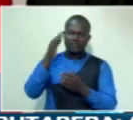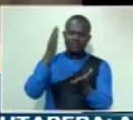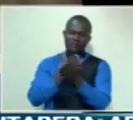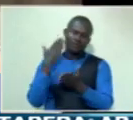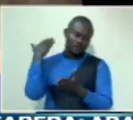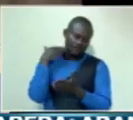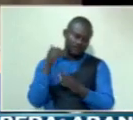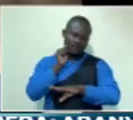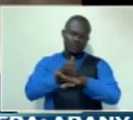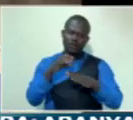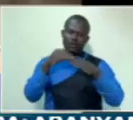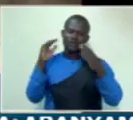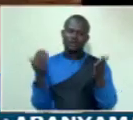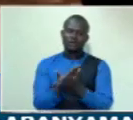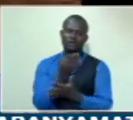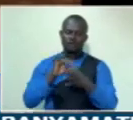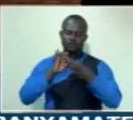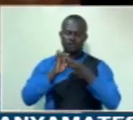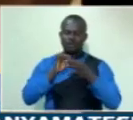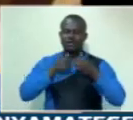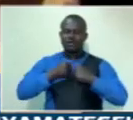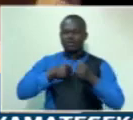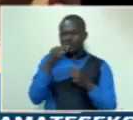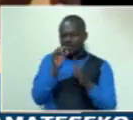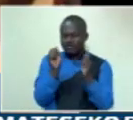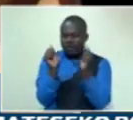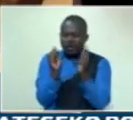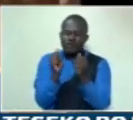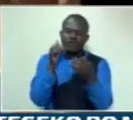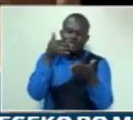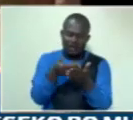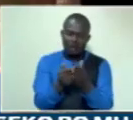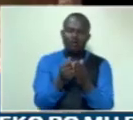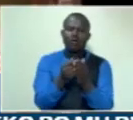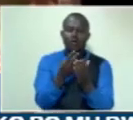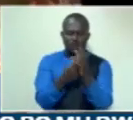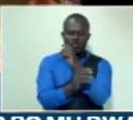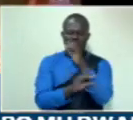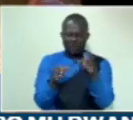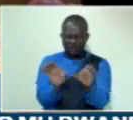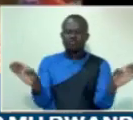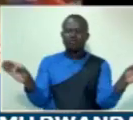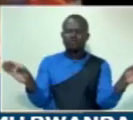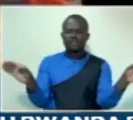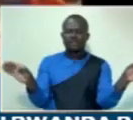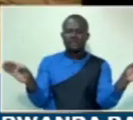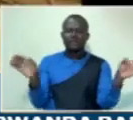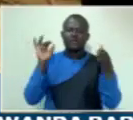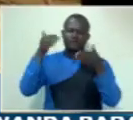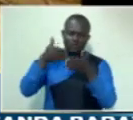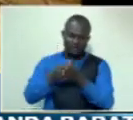Jenoside, hagashyirwaho ubuyobozi bushya, umubano w'u Rwanda n'u Bufaransa warakonje bijyana ndetse n'aho ibihugu byombi bicana umubano mu Gushyingo